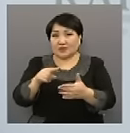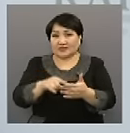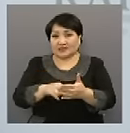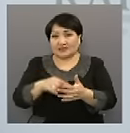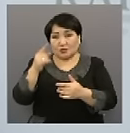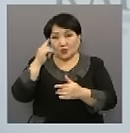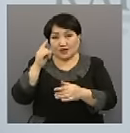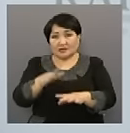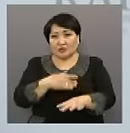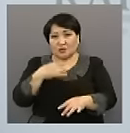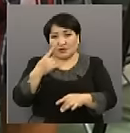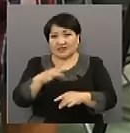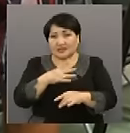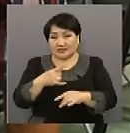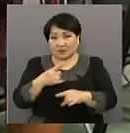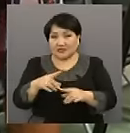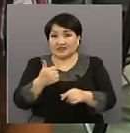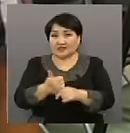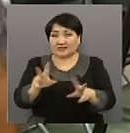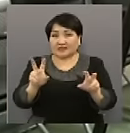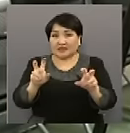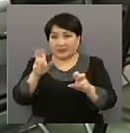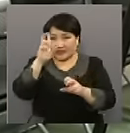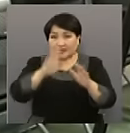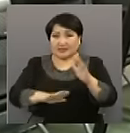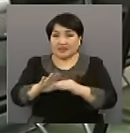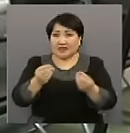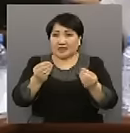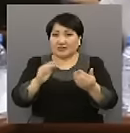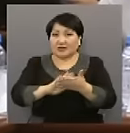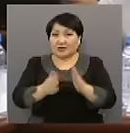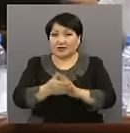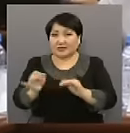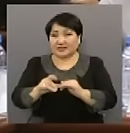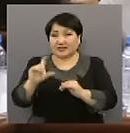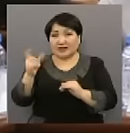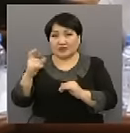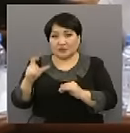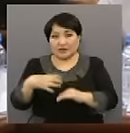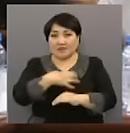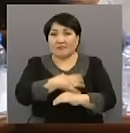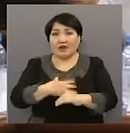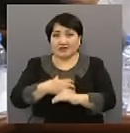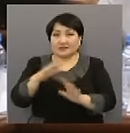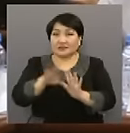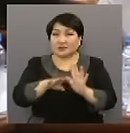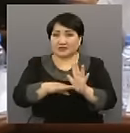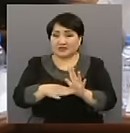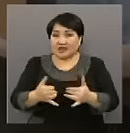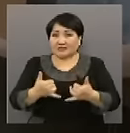айтады. Онлайн конференцияның негізгі тақырыбы елдегі қаржылық ахуал мен экономикадағы маңызды түйткілдерге арналды.